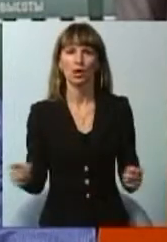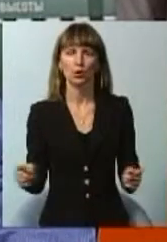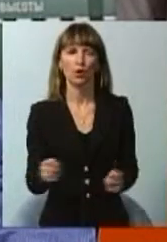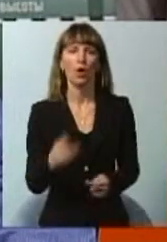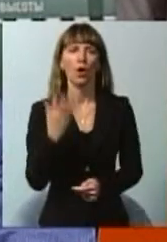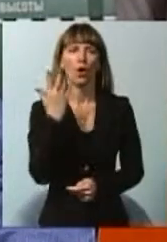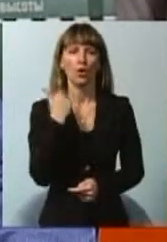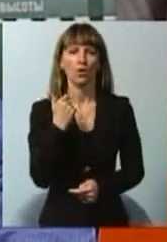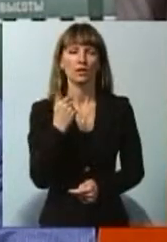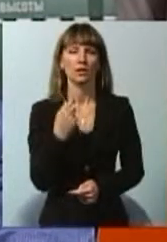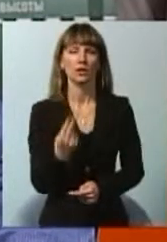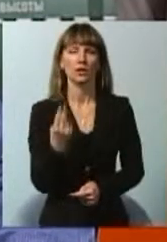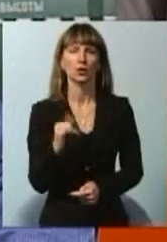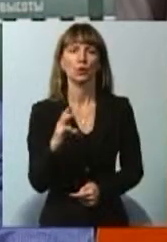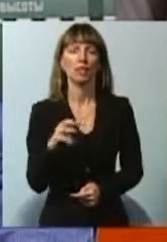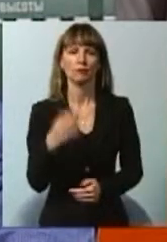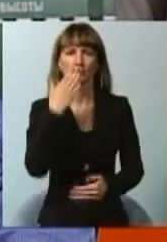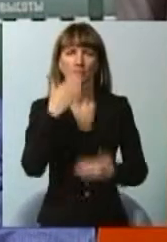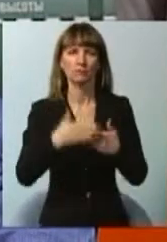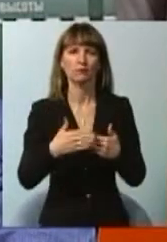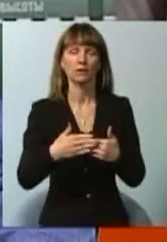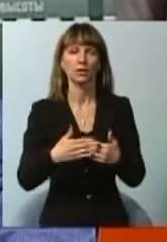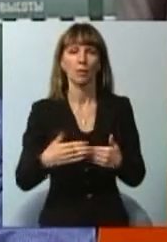коли цунамі підходить близько до берегу,